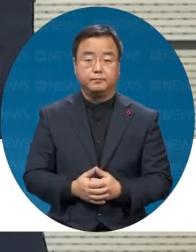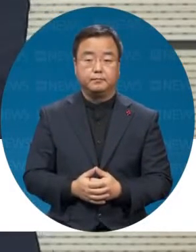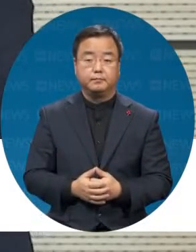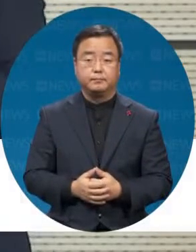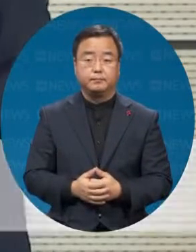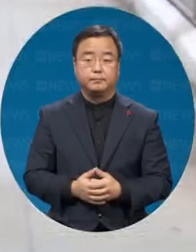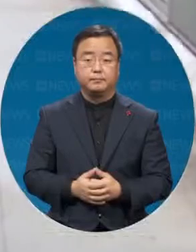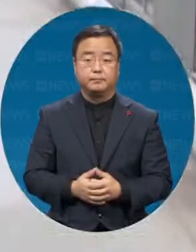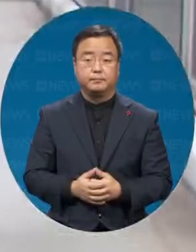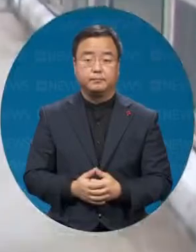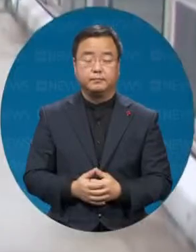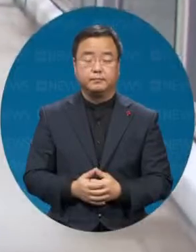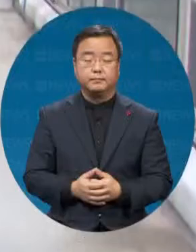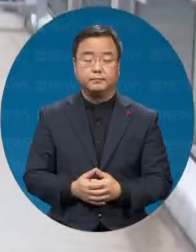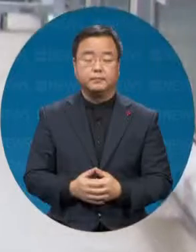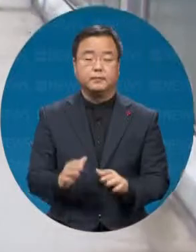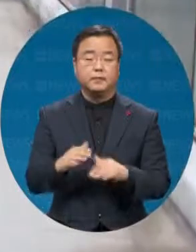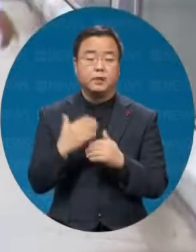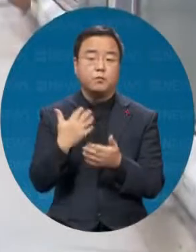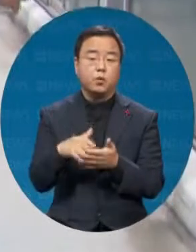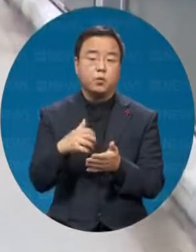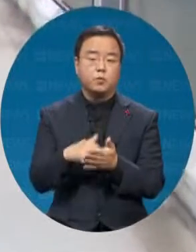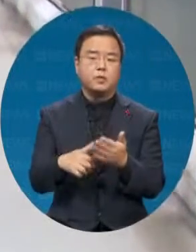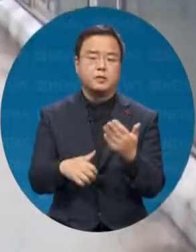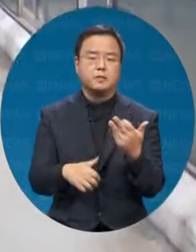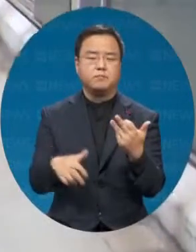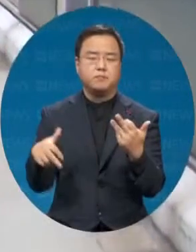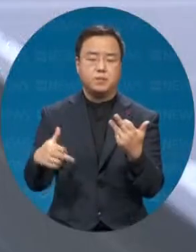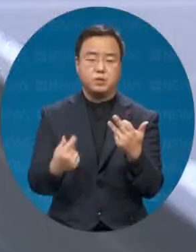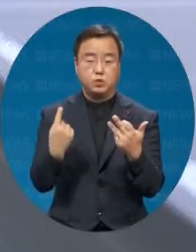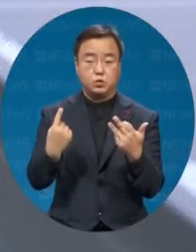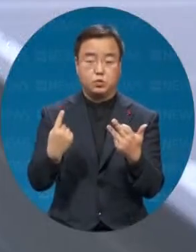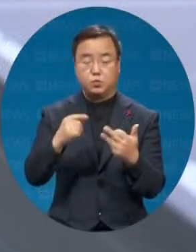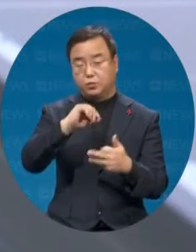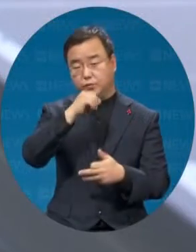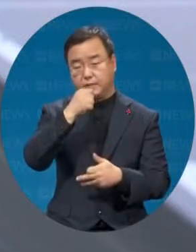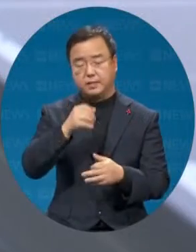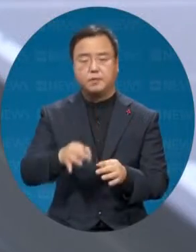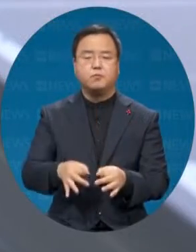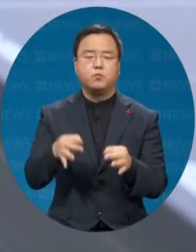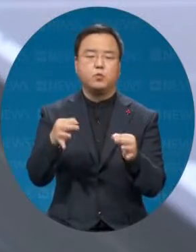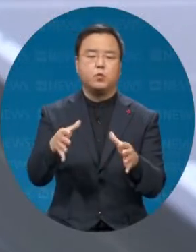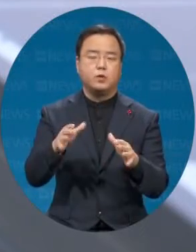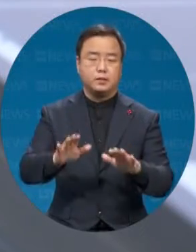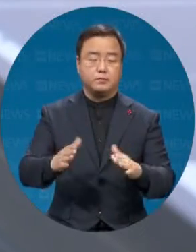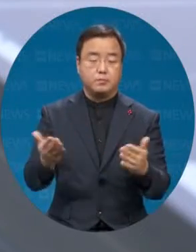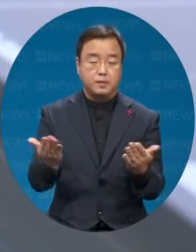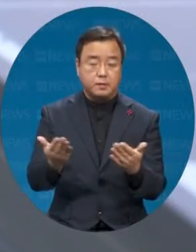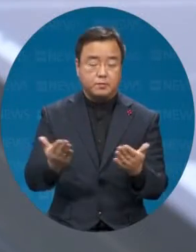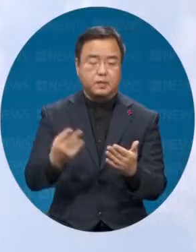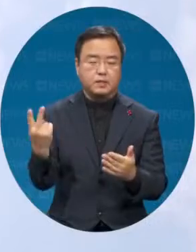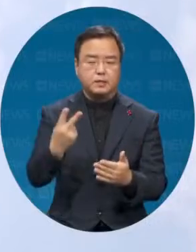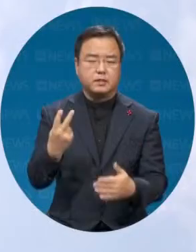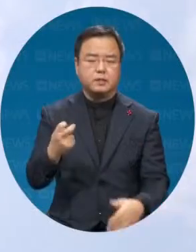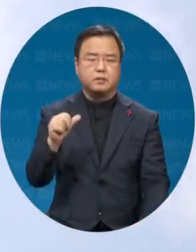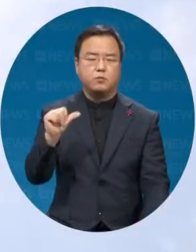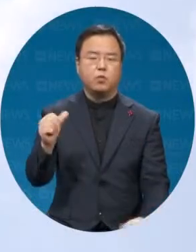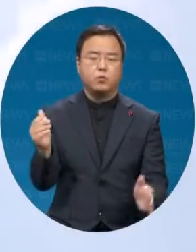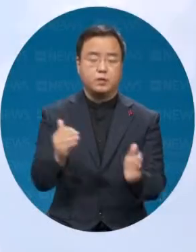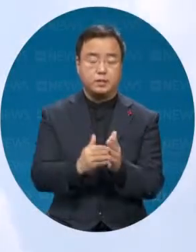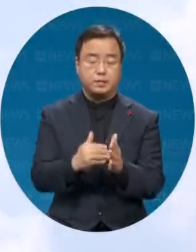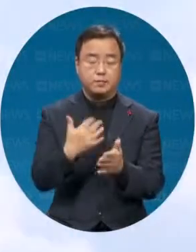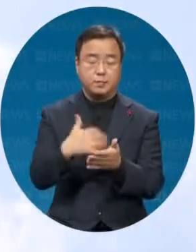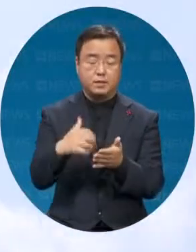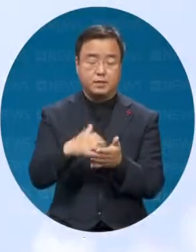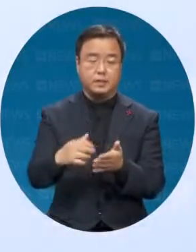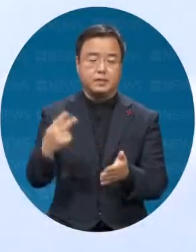드리겠습니다. 총 18조 이상의 예산이 투입되는 이번 프로젝트를 통해 오는 2025년까지 모두 2,800여